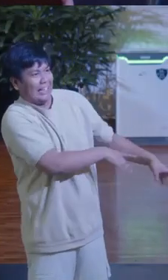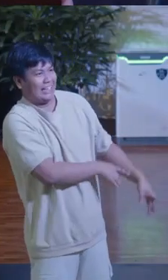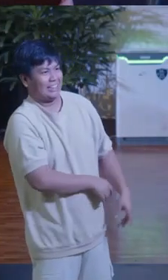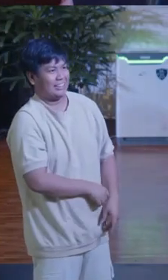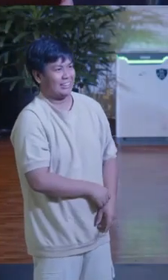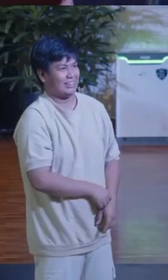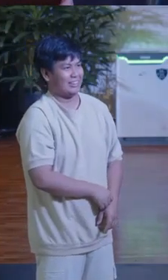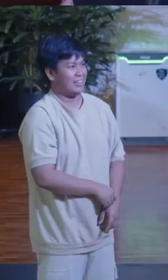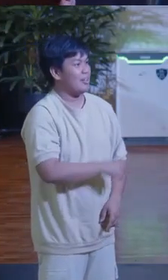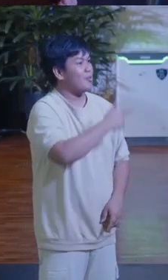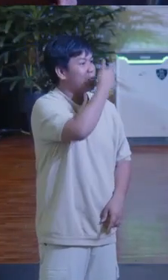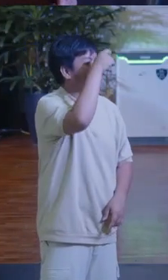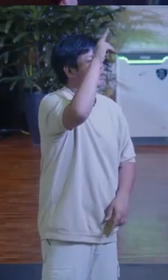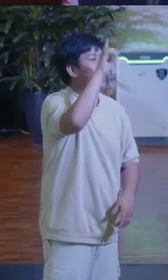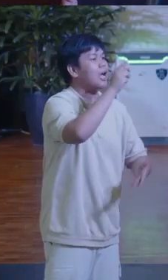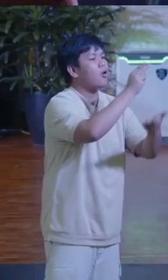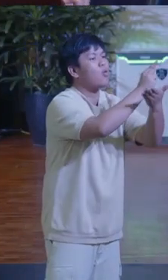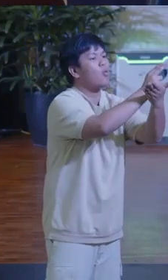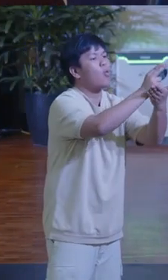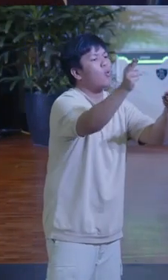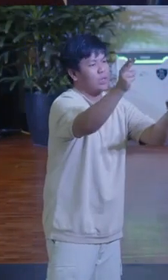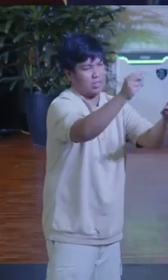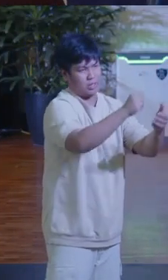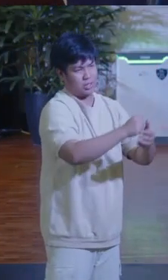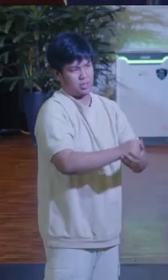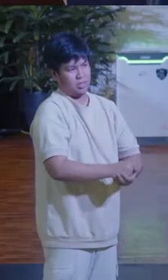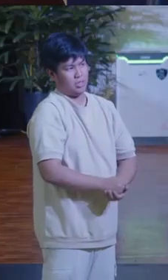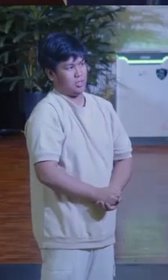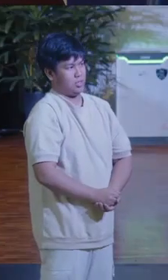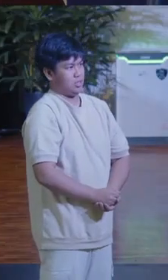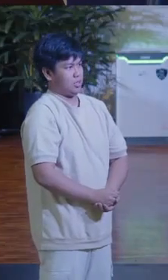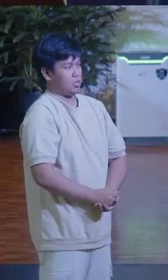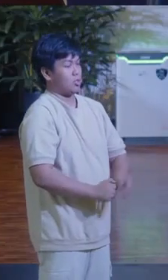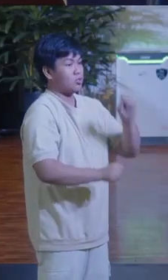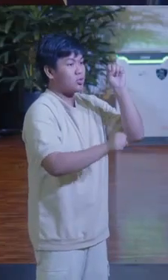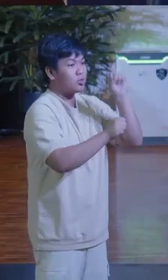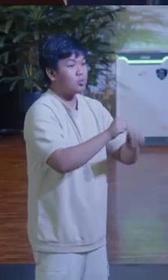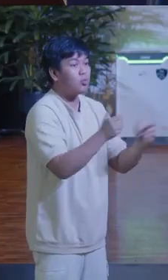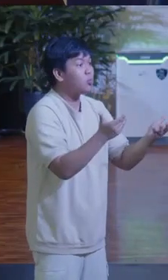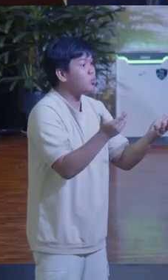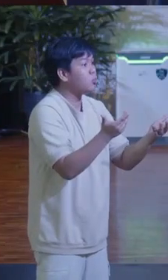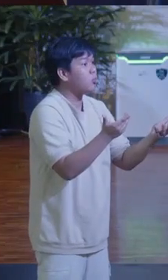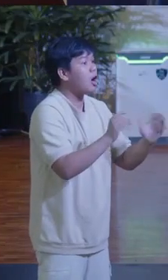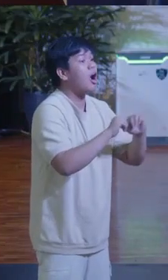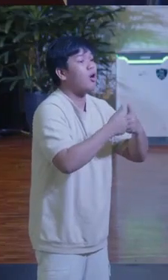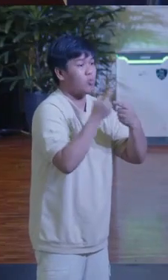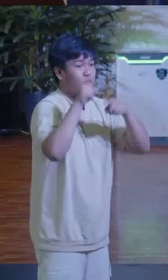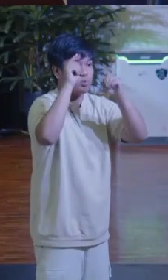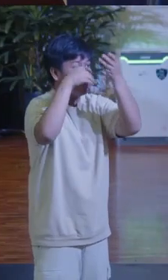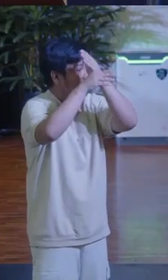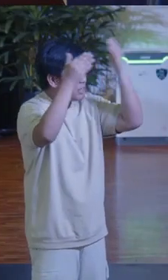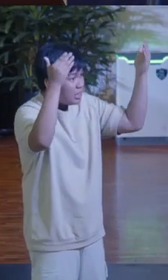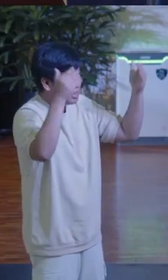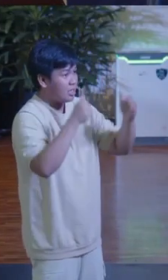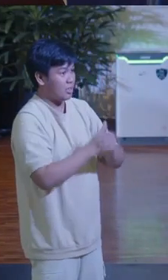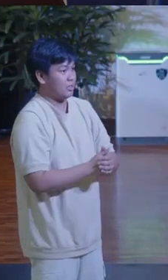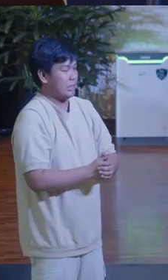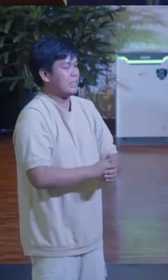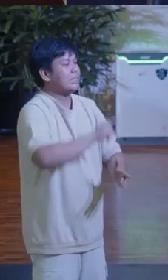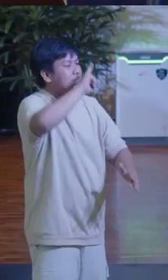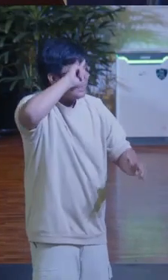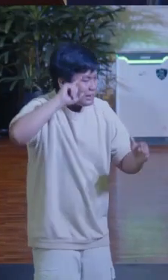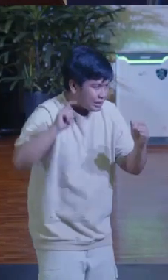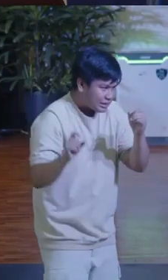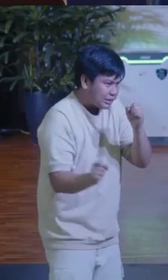na banal. Datapwat kailangan nating umasa, kailangan nating magtiwala